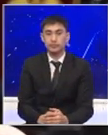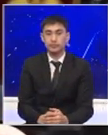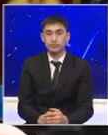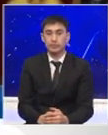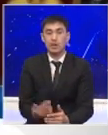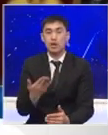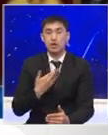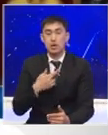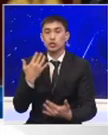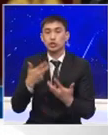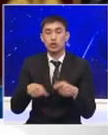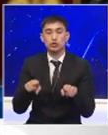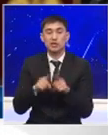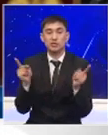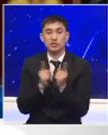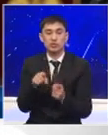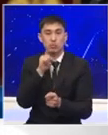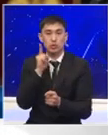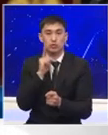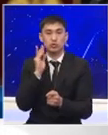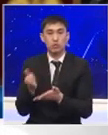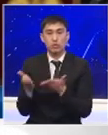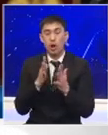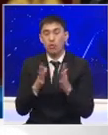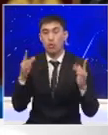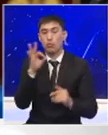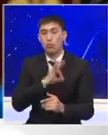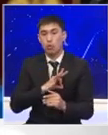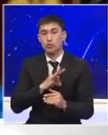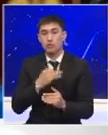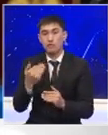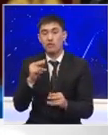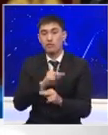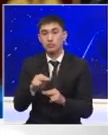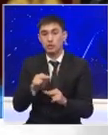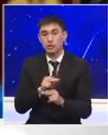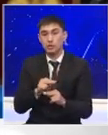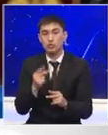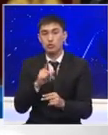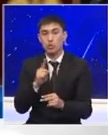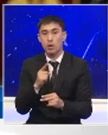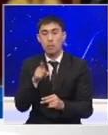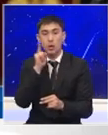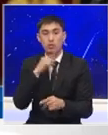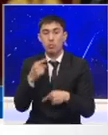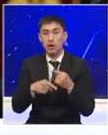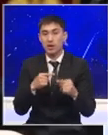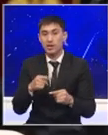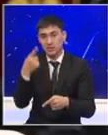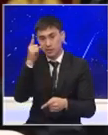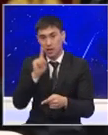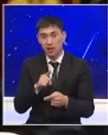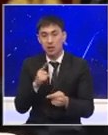Я считаю что такие встречи с молодёжью приносит огромную пользу в их воспитании в том чтобы молодое поколение